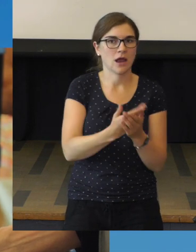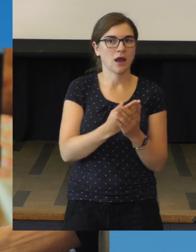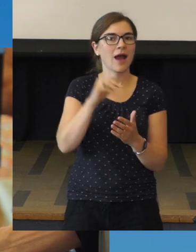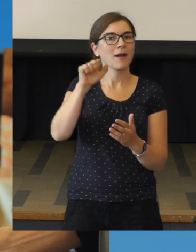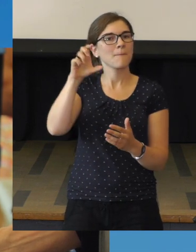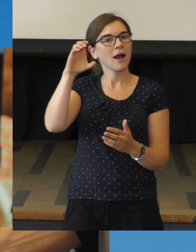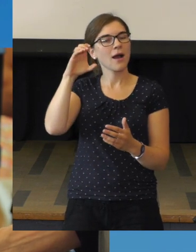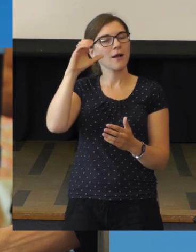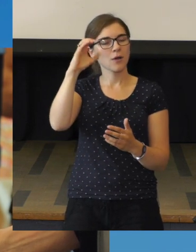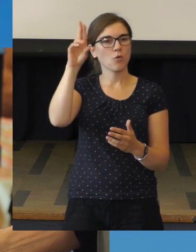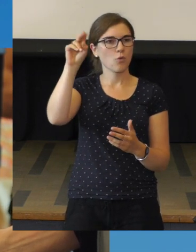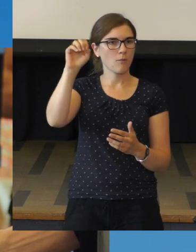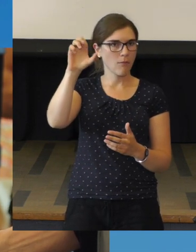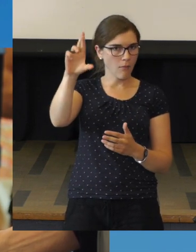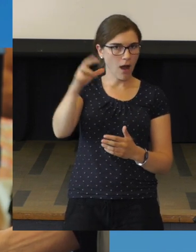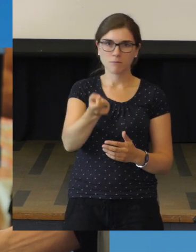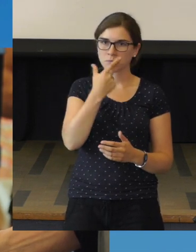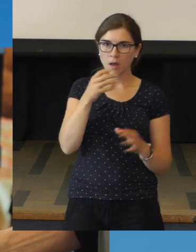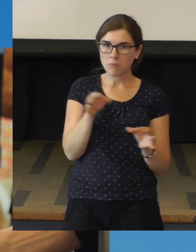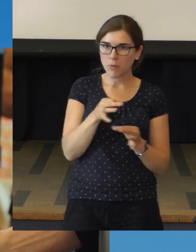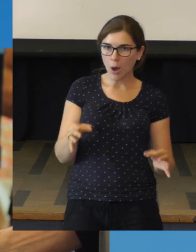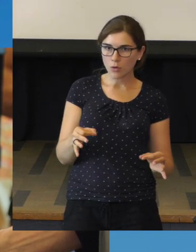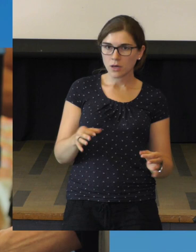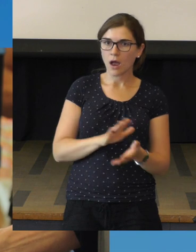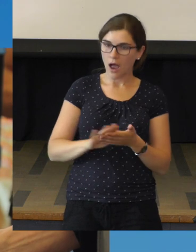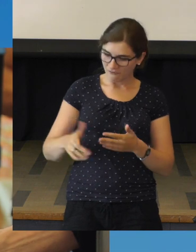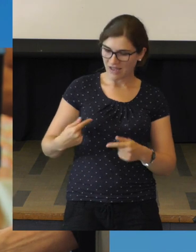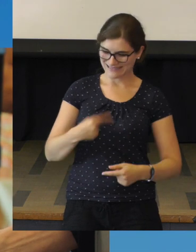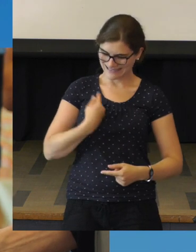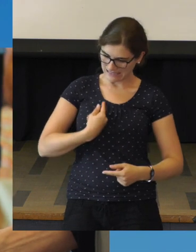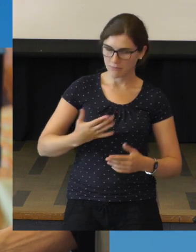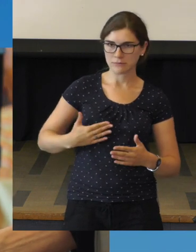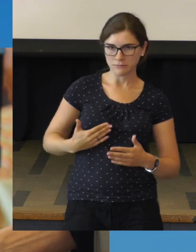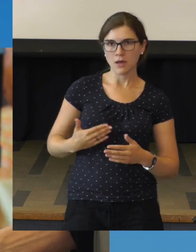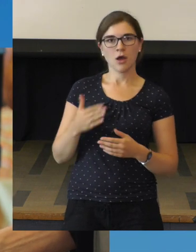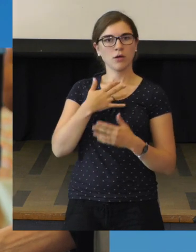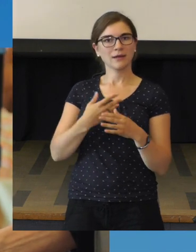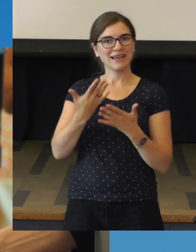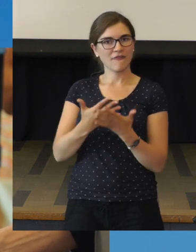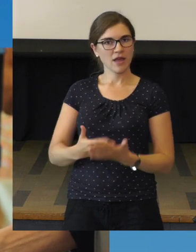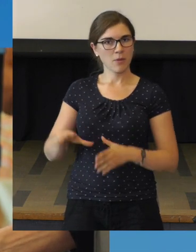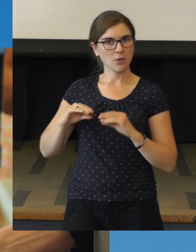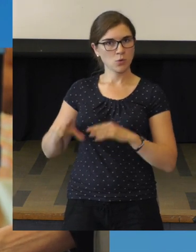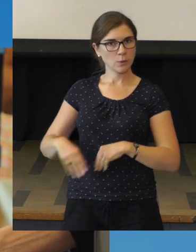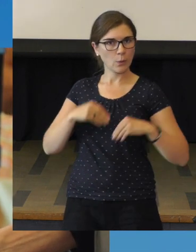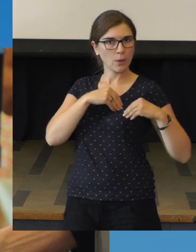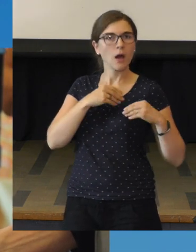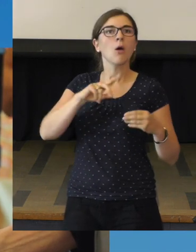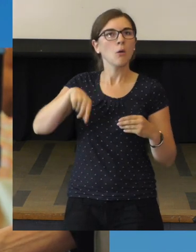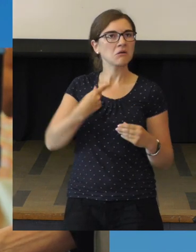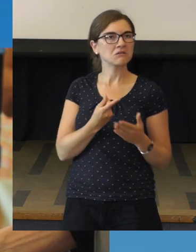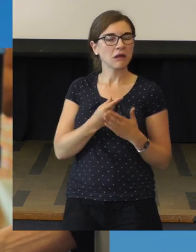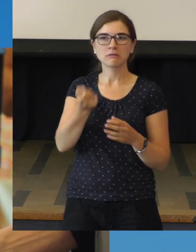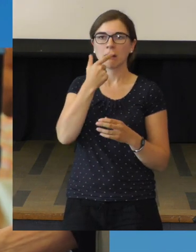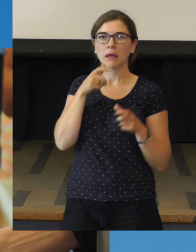müssen. Er könnte also mit eigenem Körpergewebe die Klappe reparieren und auch das Ganze